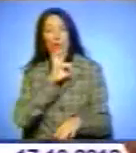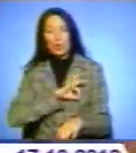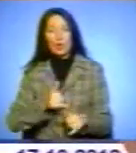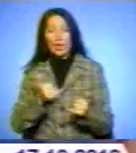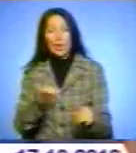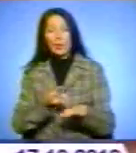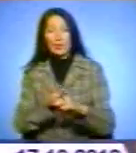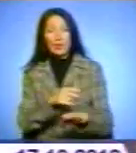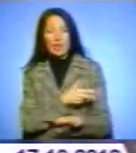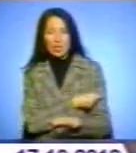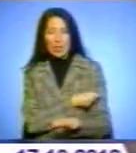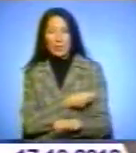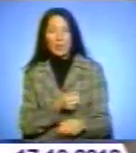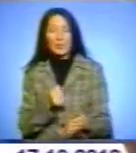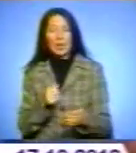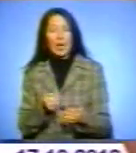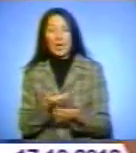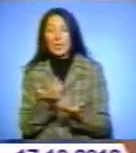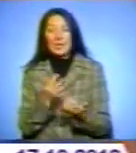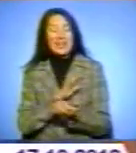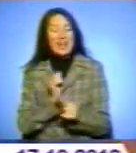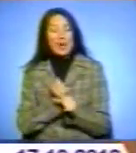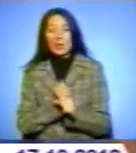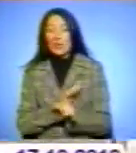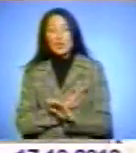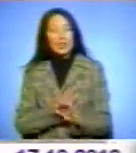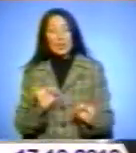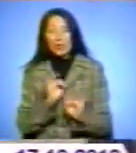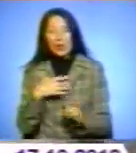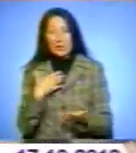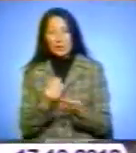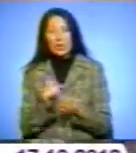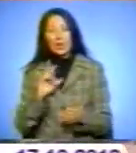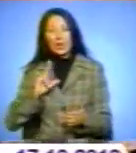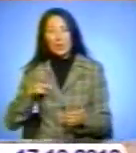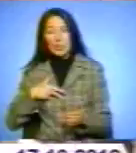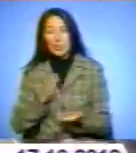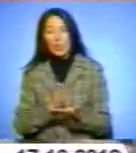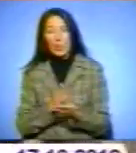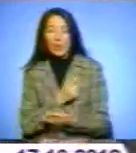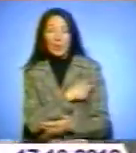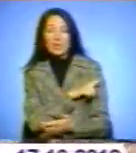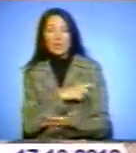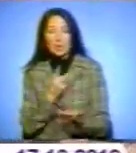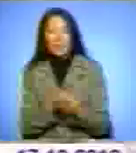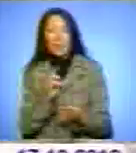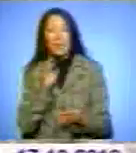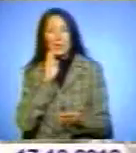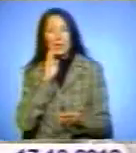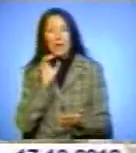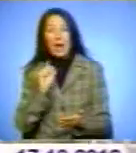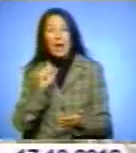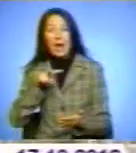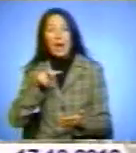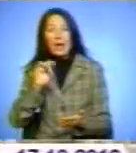щеплень. Пані Ірина каже, досі не робила жодних щеплень своїй донечці. На це мала медичні показання. У дитини алергія. Каже, коли